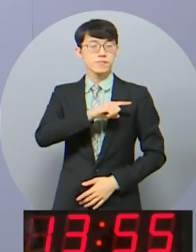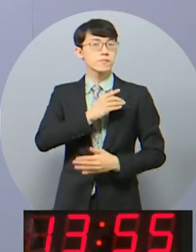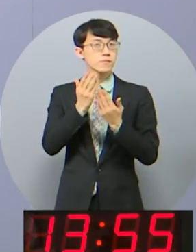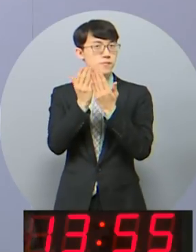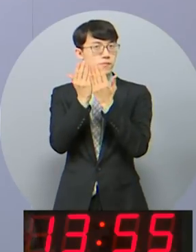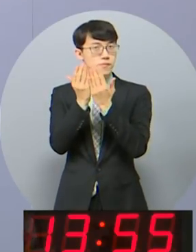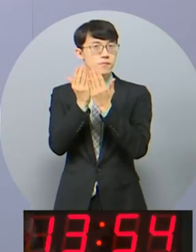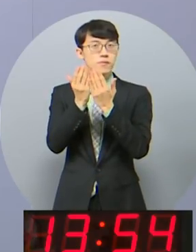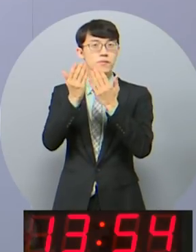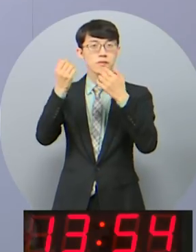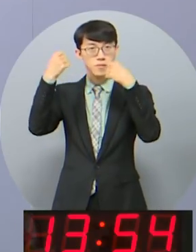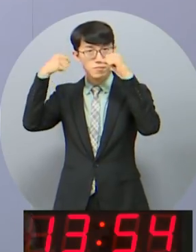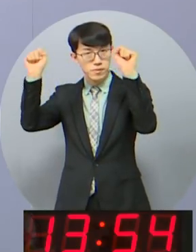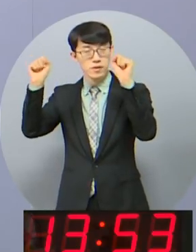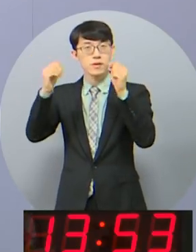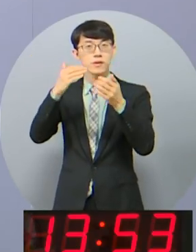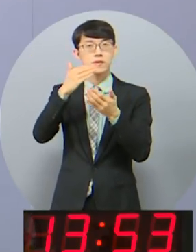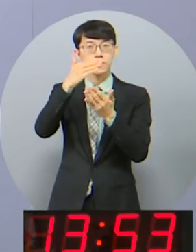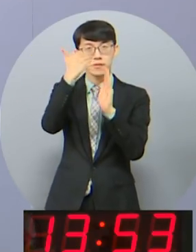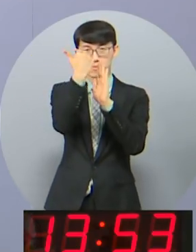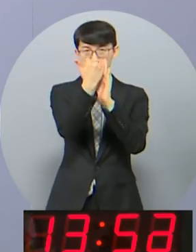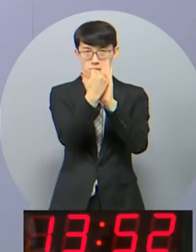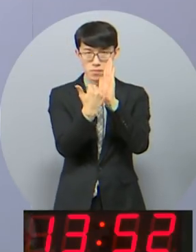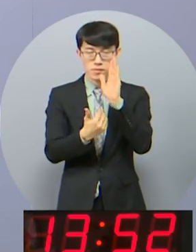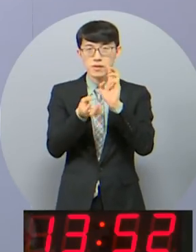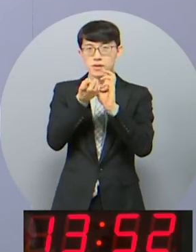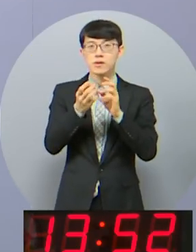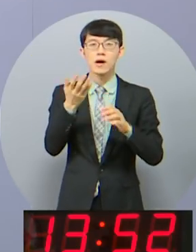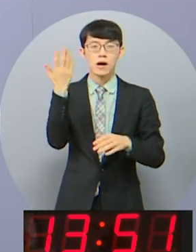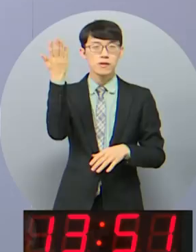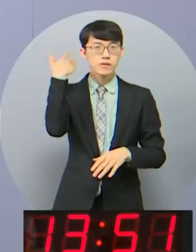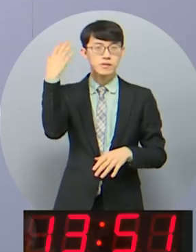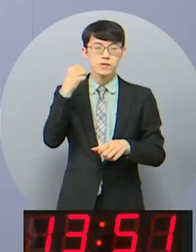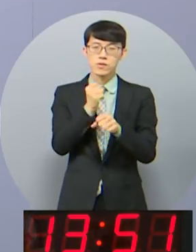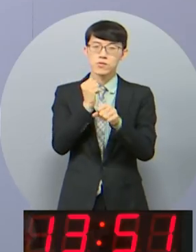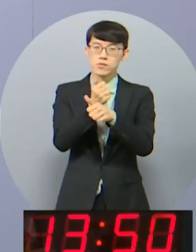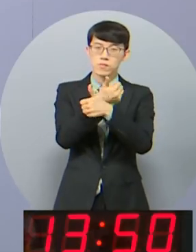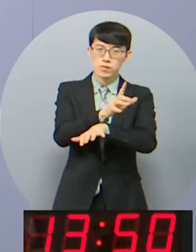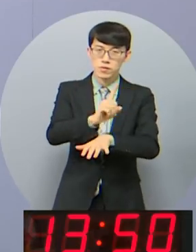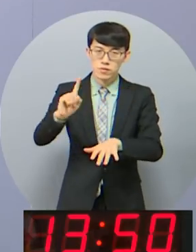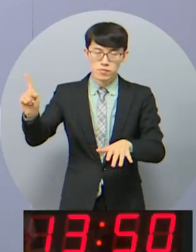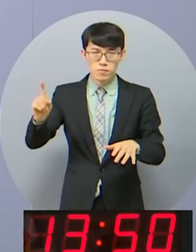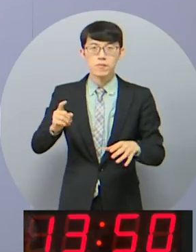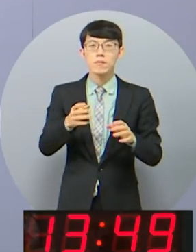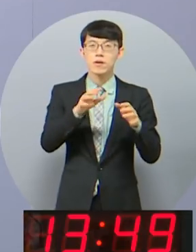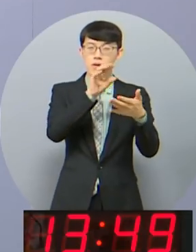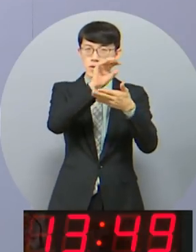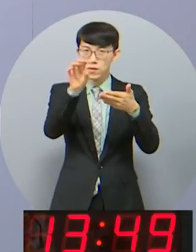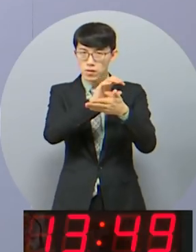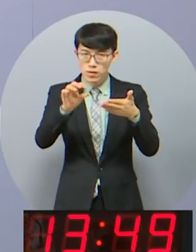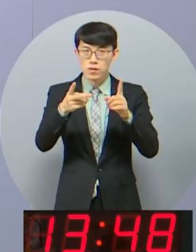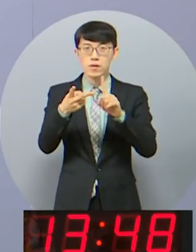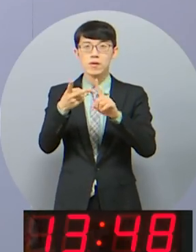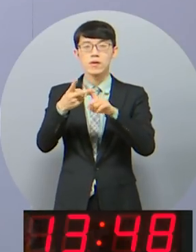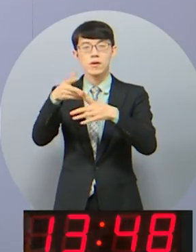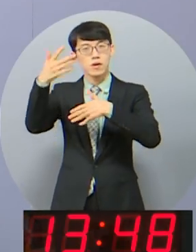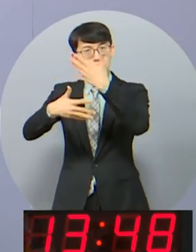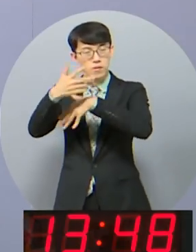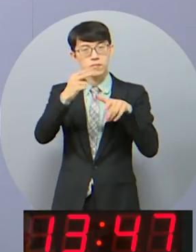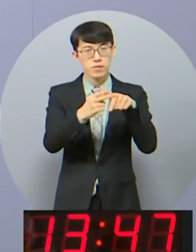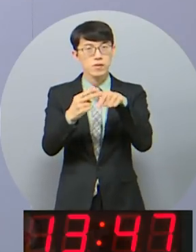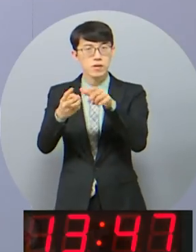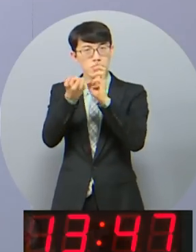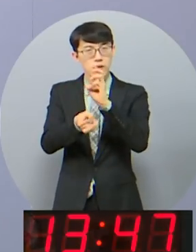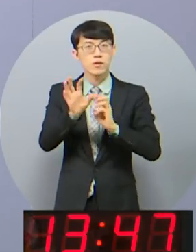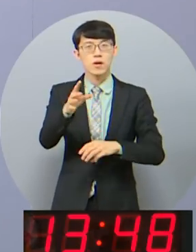经历、政见，都有详细的文字与影片的介绍。我曾在电子业、金